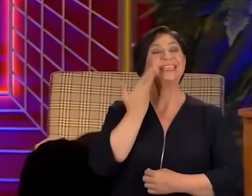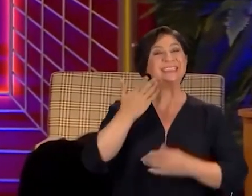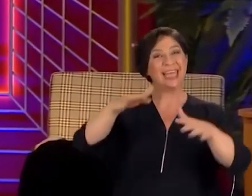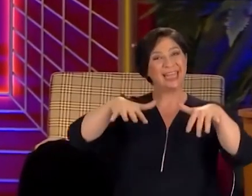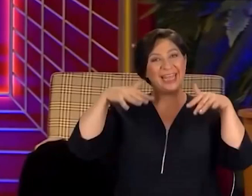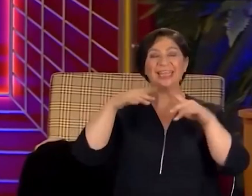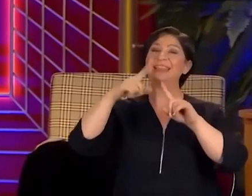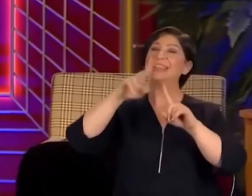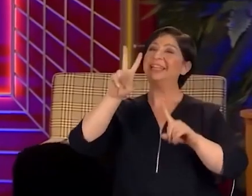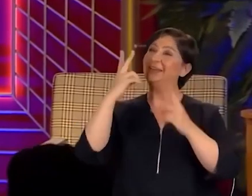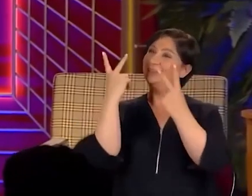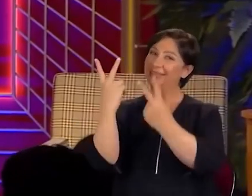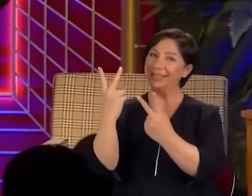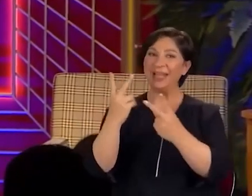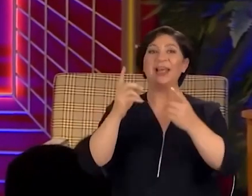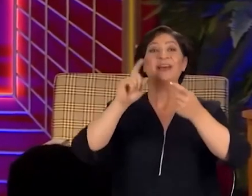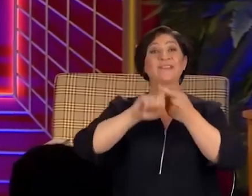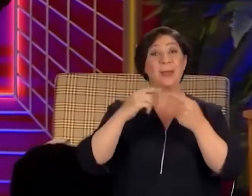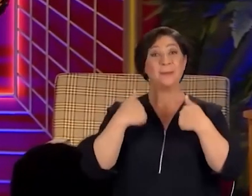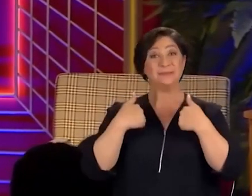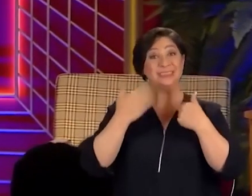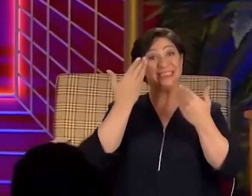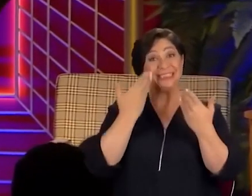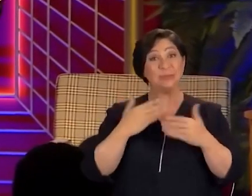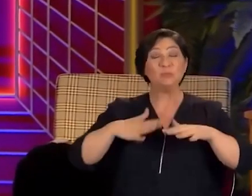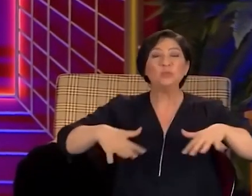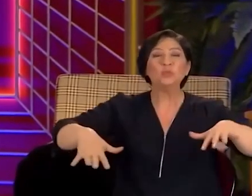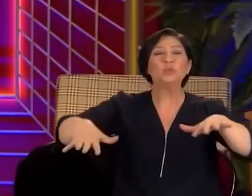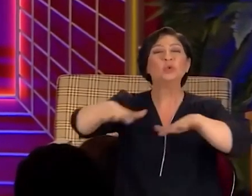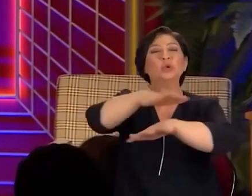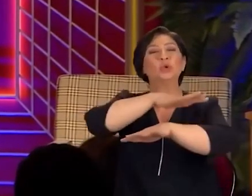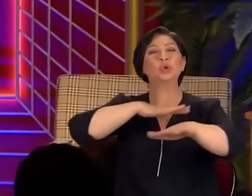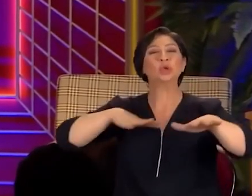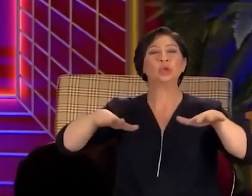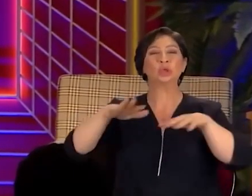izleyenlerimize, ekranları başına ve bizi izledikleri bütün